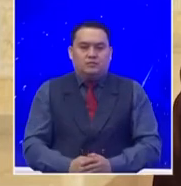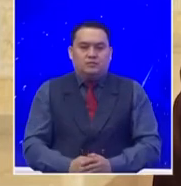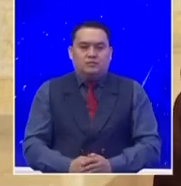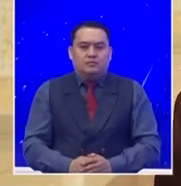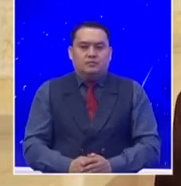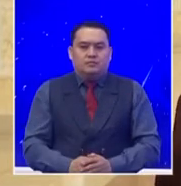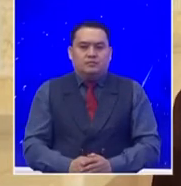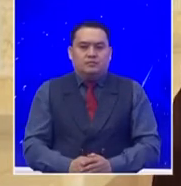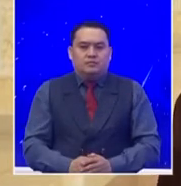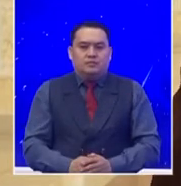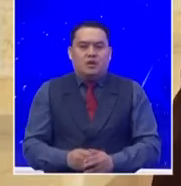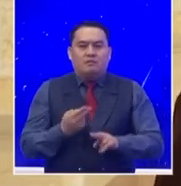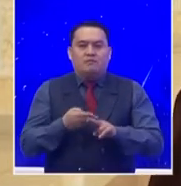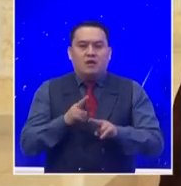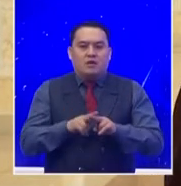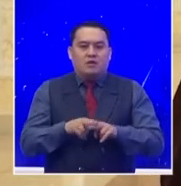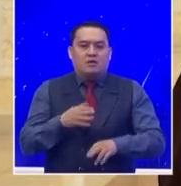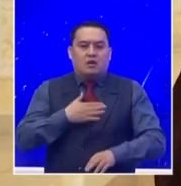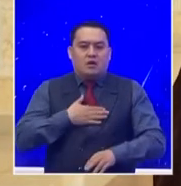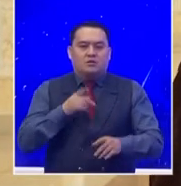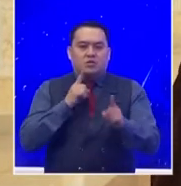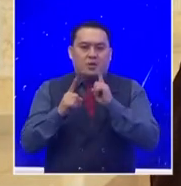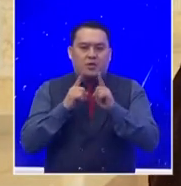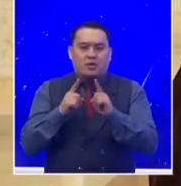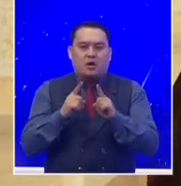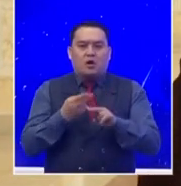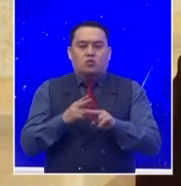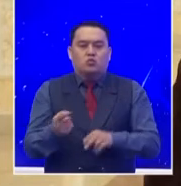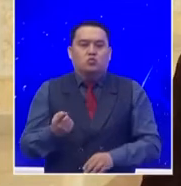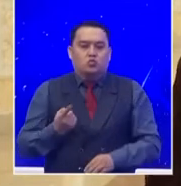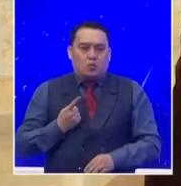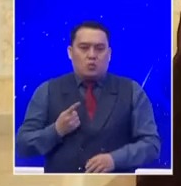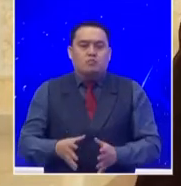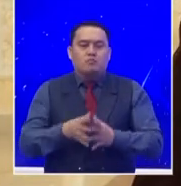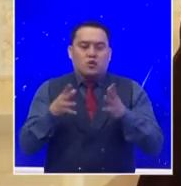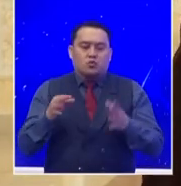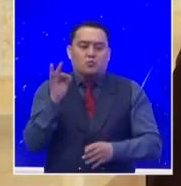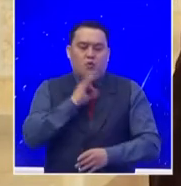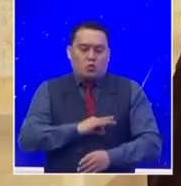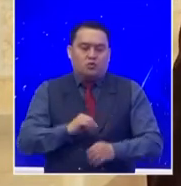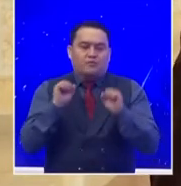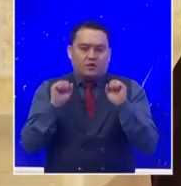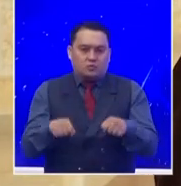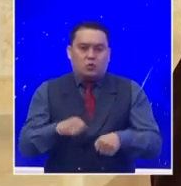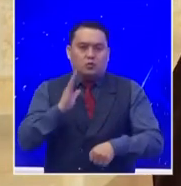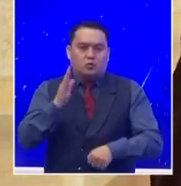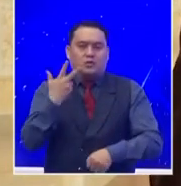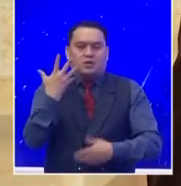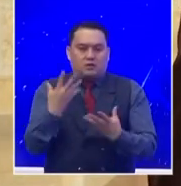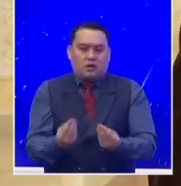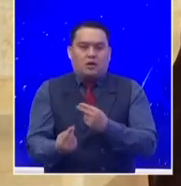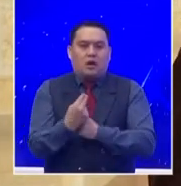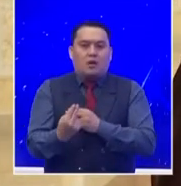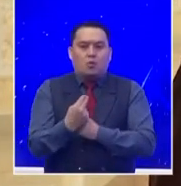специалистов. Вот в этом отношении этот семинар, мы от которого ожидаем многого, что он хоть немножко за эти три дня обучит